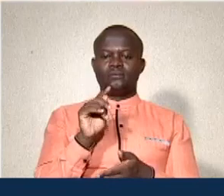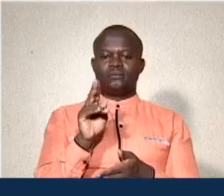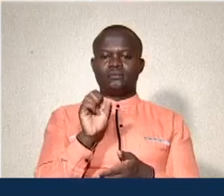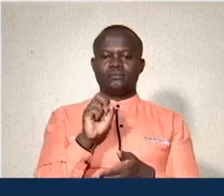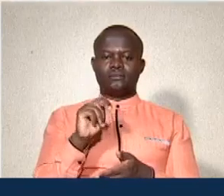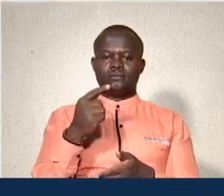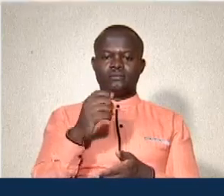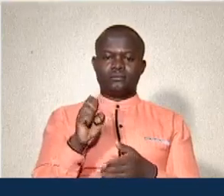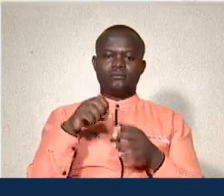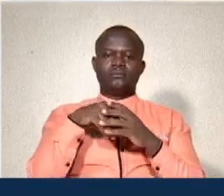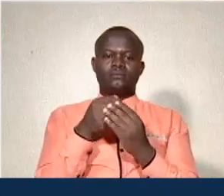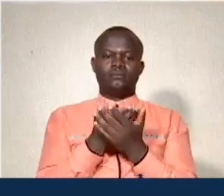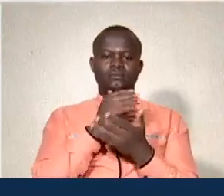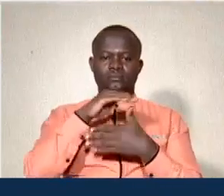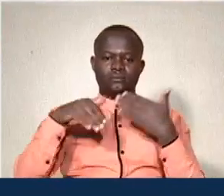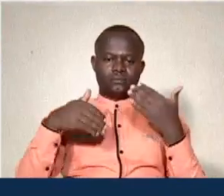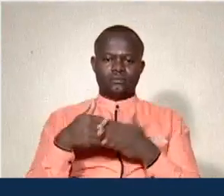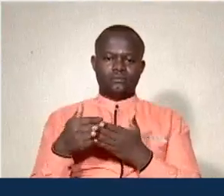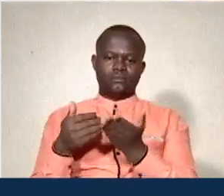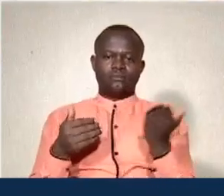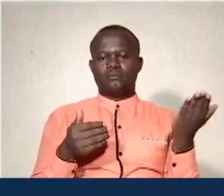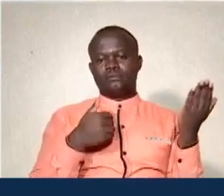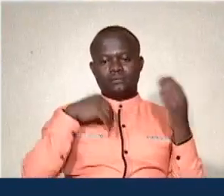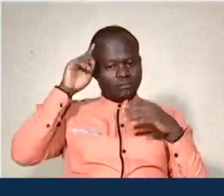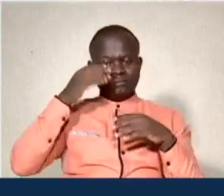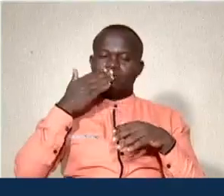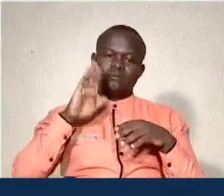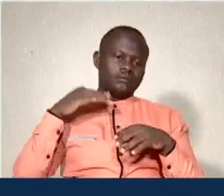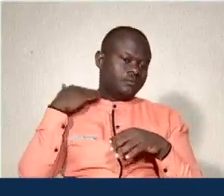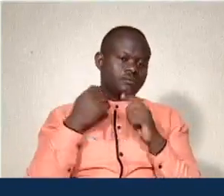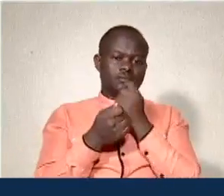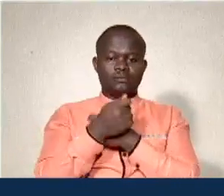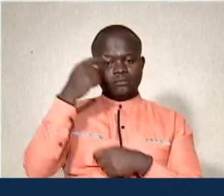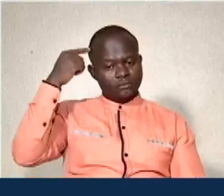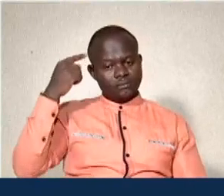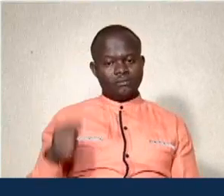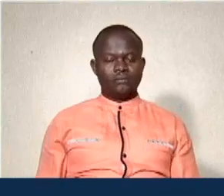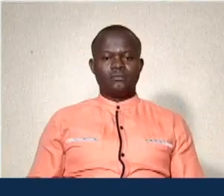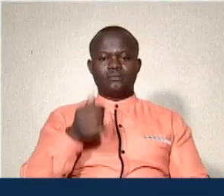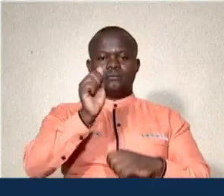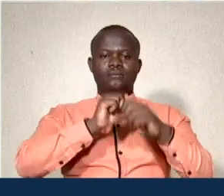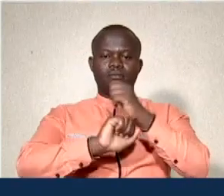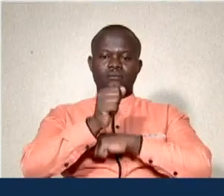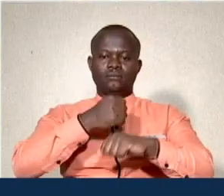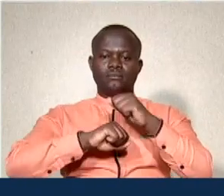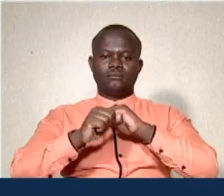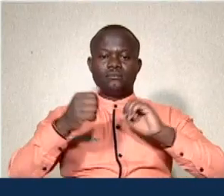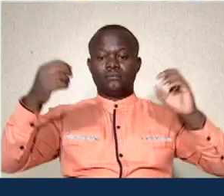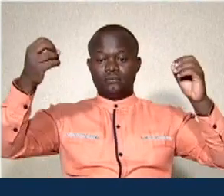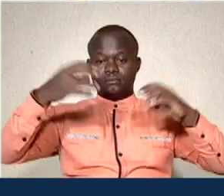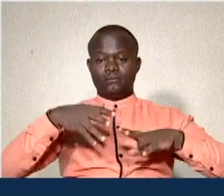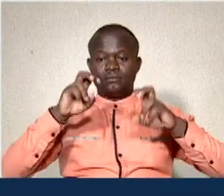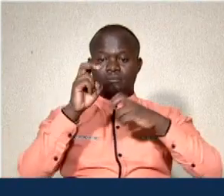Valentine, barasaba abaturage bagifite ingengabitekerezo ya Jenoside guhindura imyumvire. Muri ibyo bikorwa byagaragaye, hagaragayeho ko